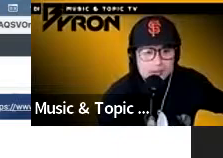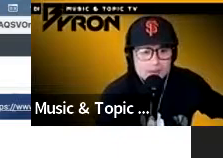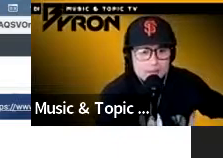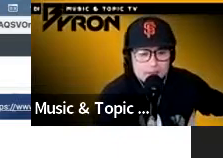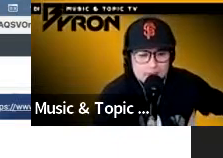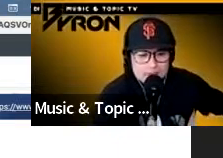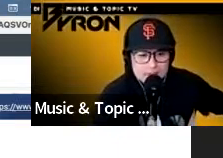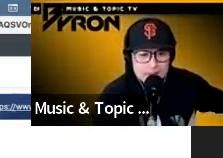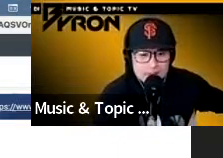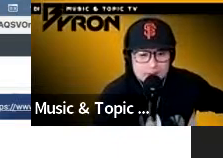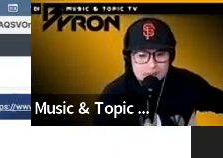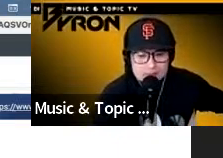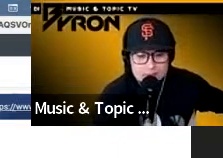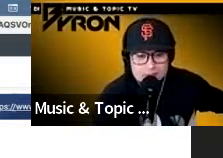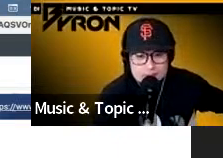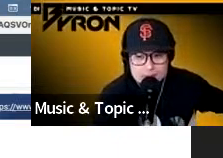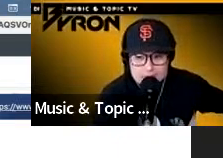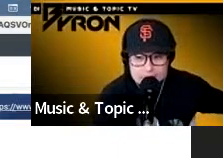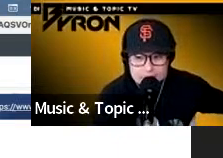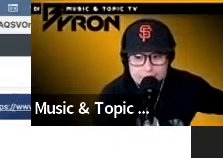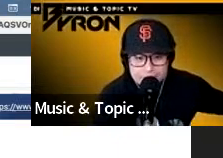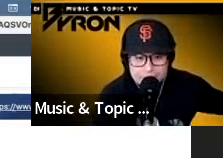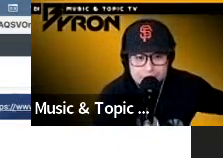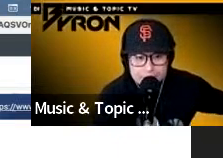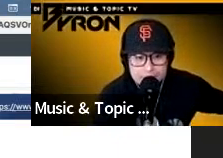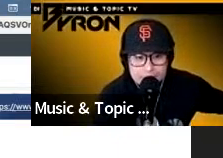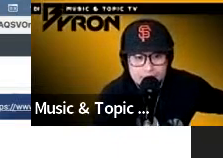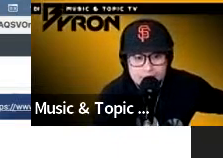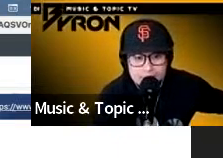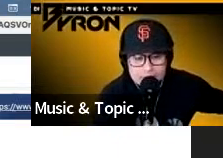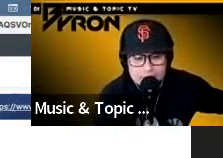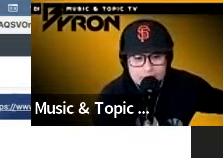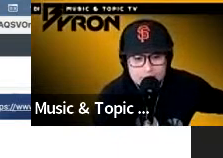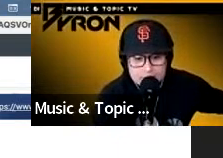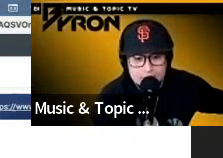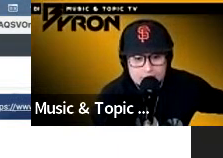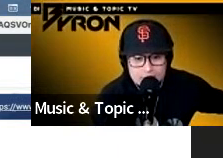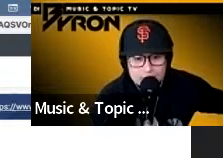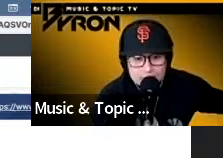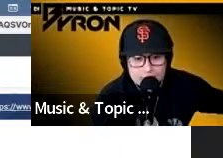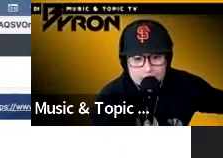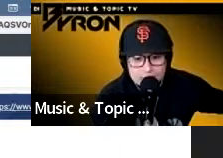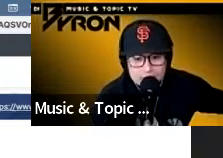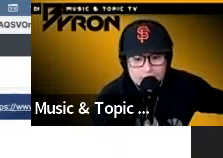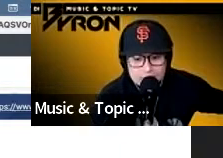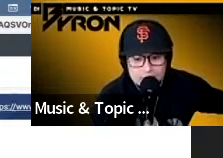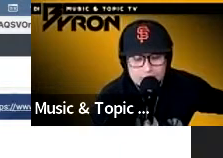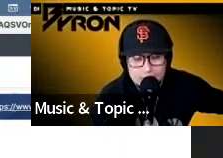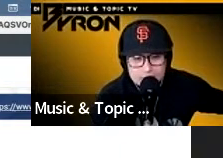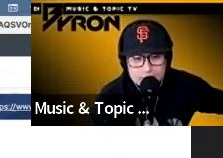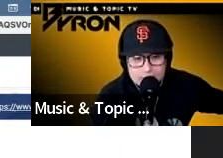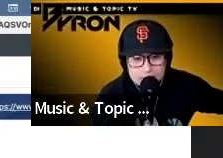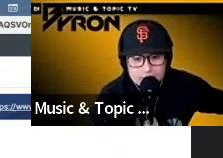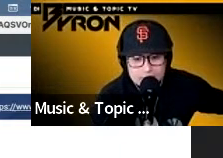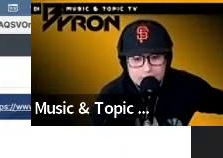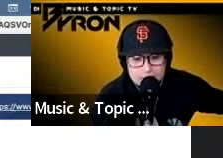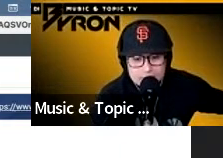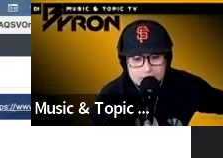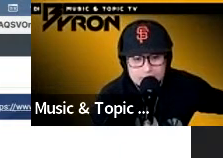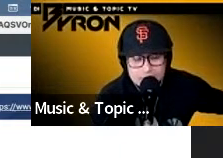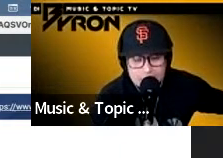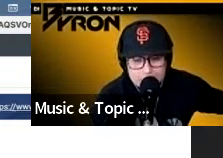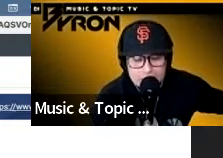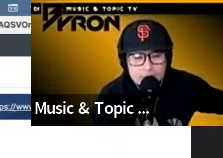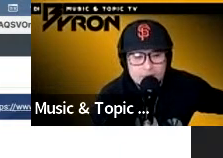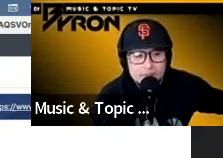rin masyadong kinakawawa yung pulis na dapat hindi naman kakain kakawawain respetuhin langin